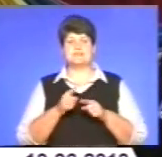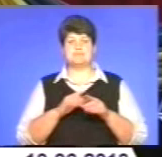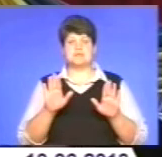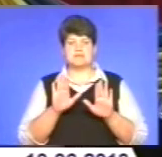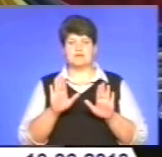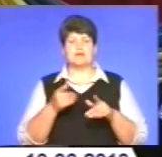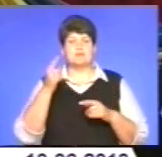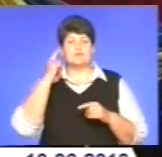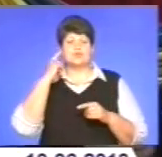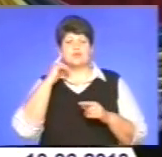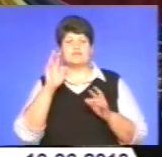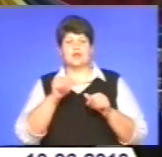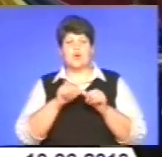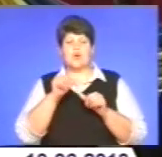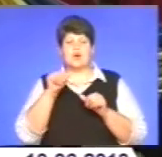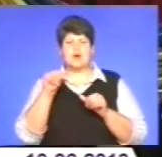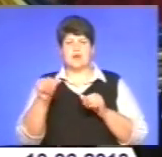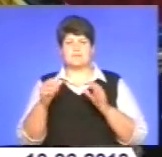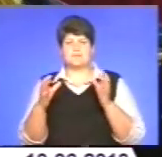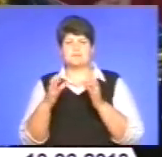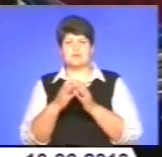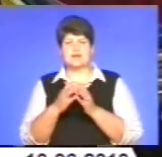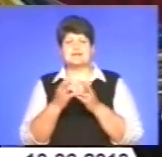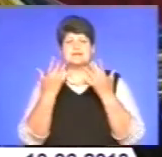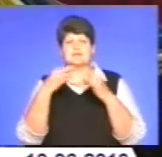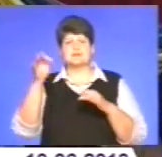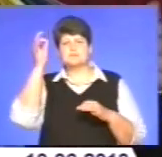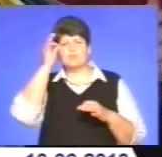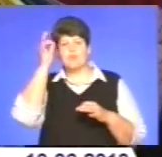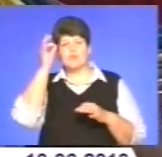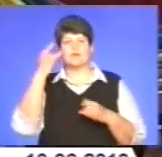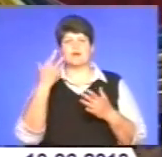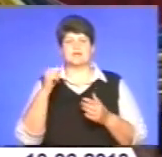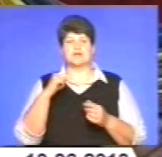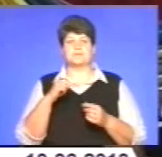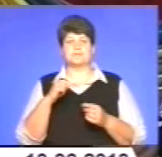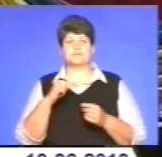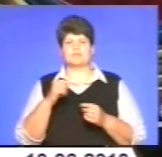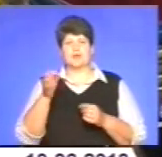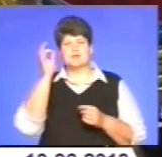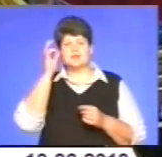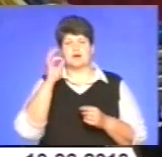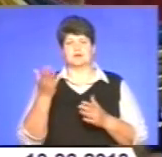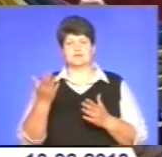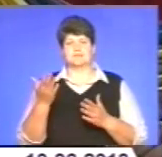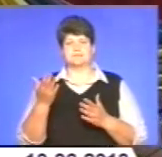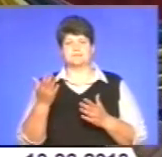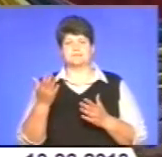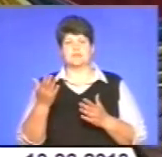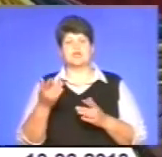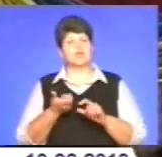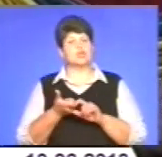почули, як вони окремо збираються, скільки в них спогадів, яка в них ностальгія, безперечно. І